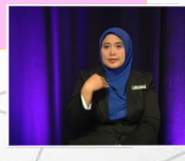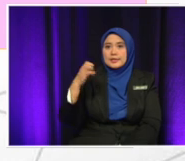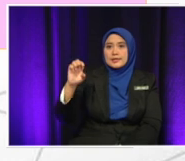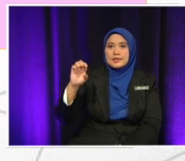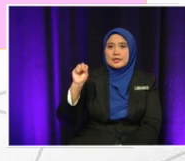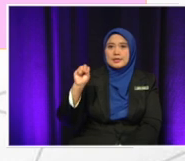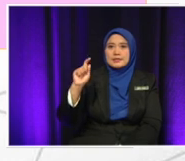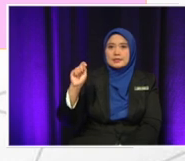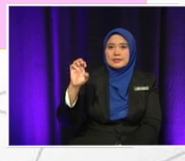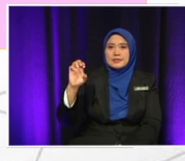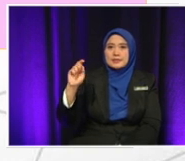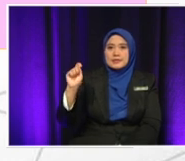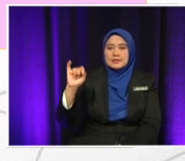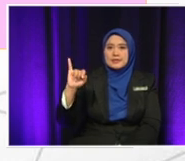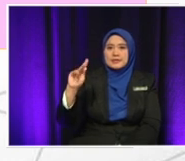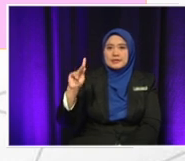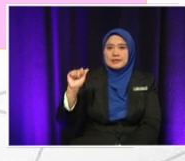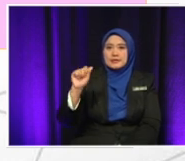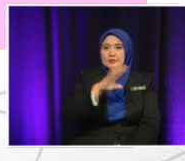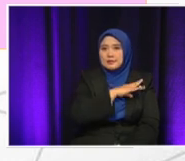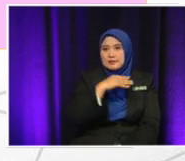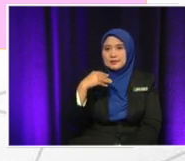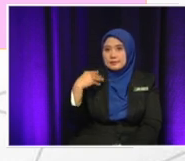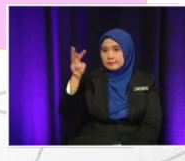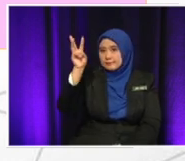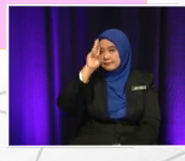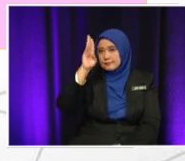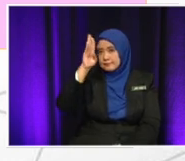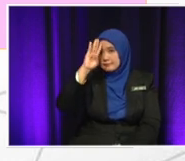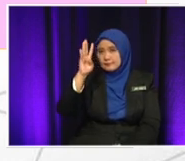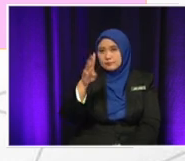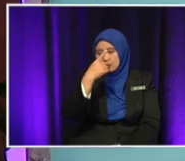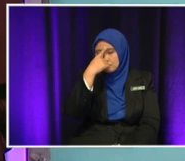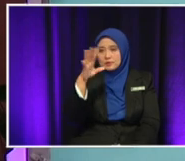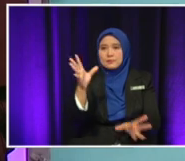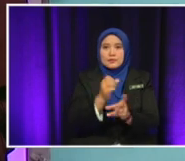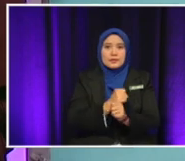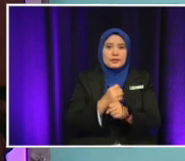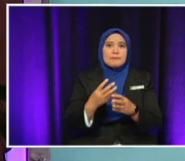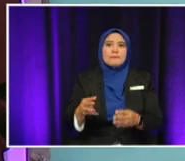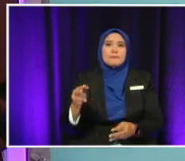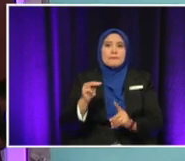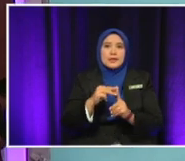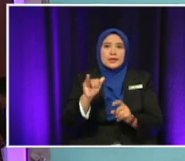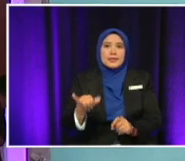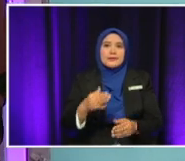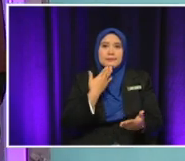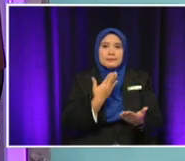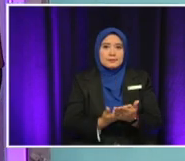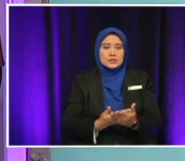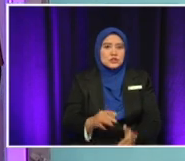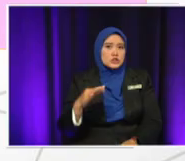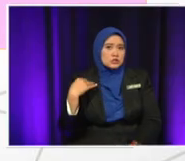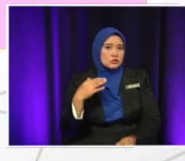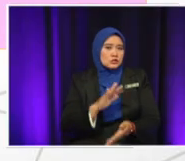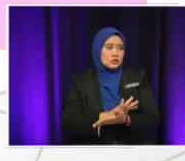Oke ada ciri-cirinya ciri-ciri ini untuk mendapat maka yang Baiklah baik Oke jadi